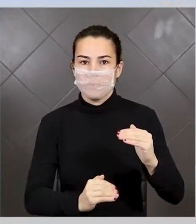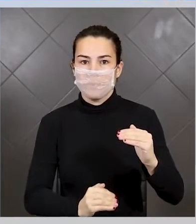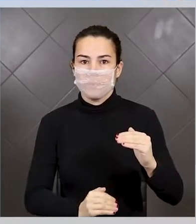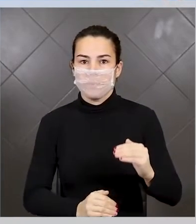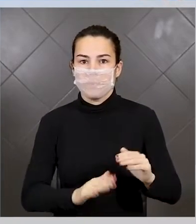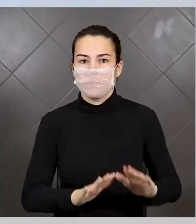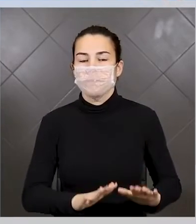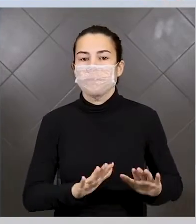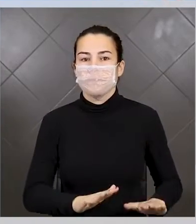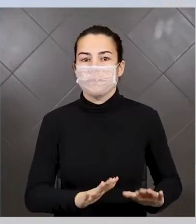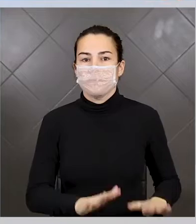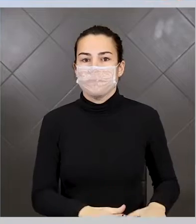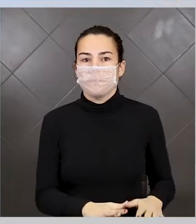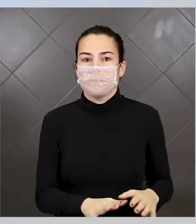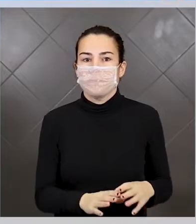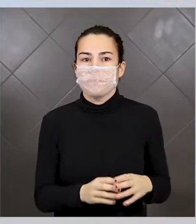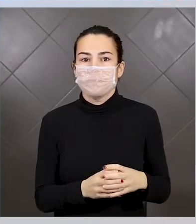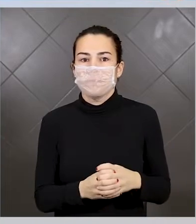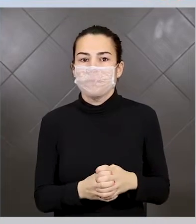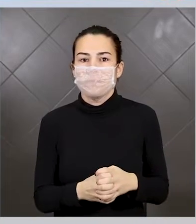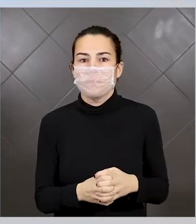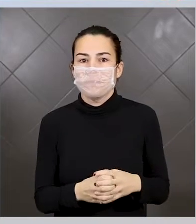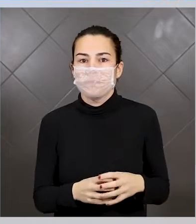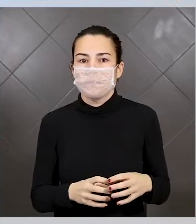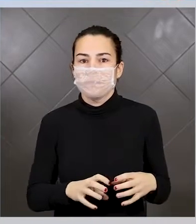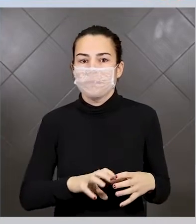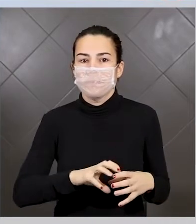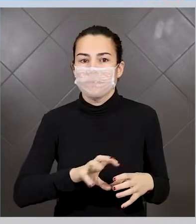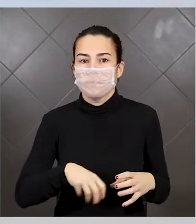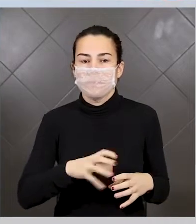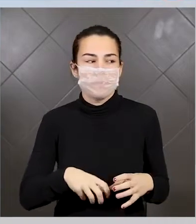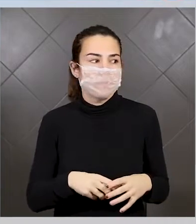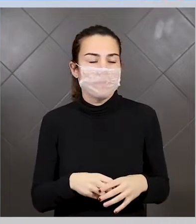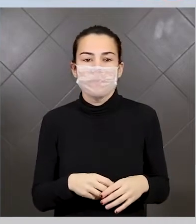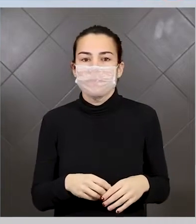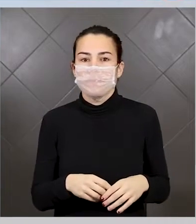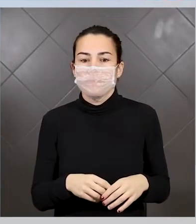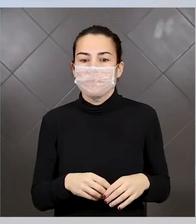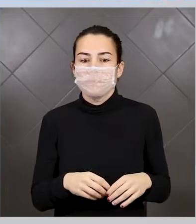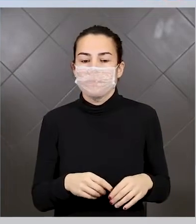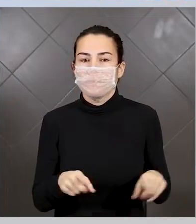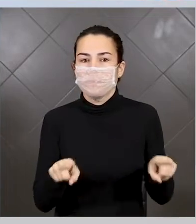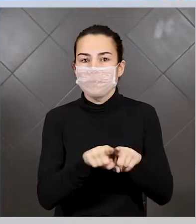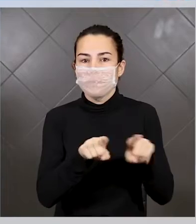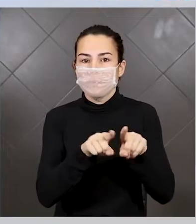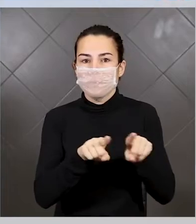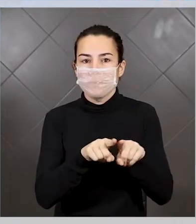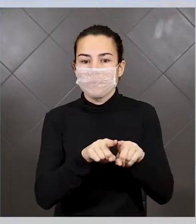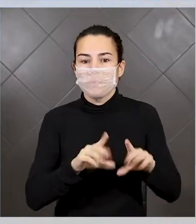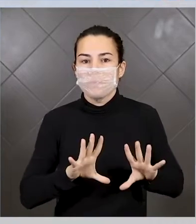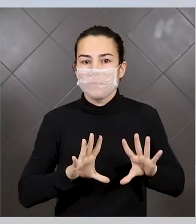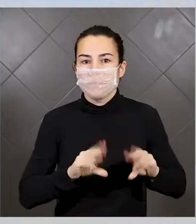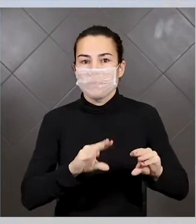paper tot el sòlid i tot d'una la pararem. Això és el mateix sistema que utilitzem a casa quan fem una recepta molt gran de